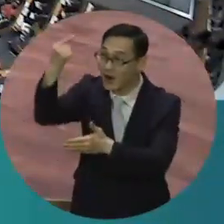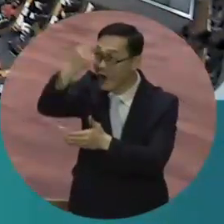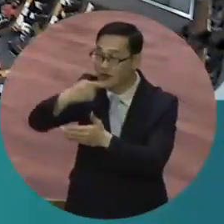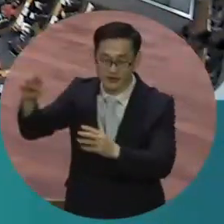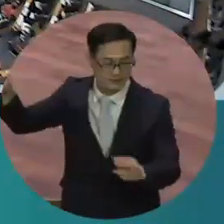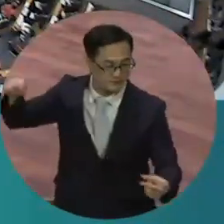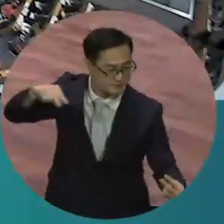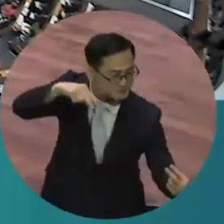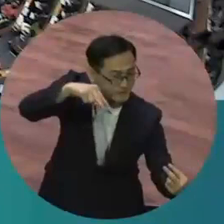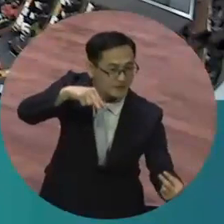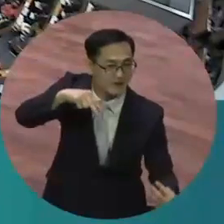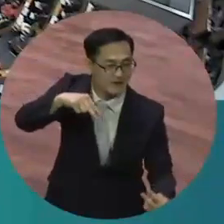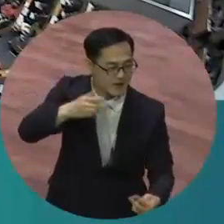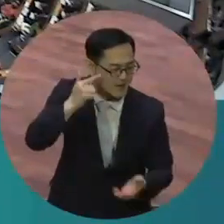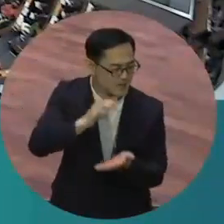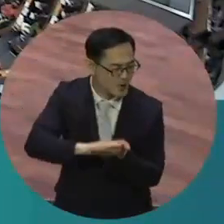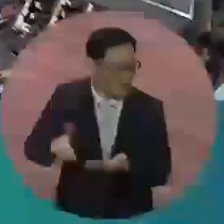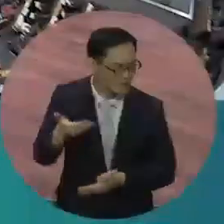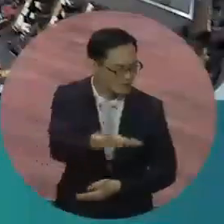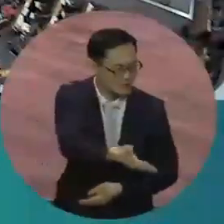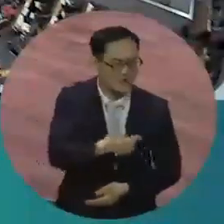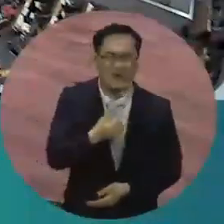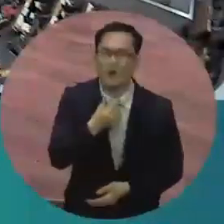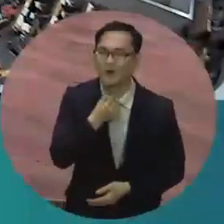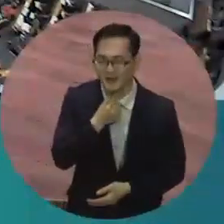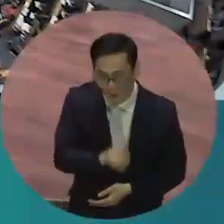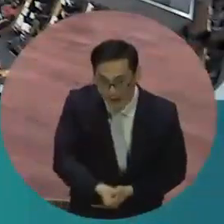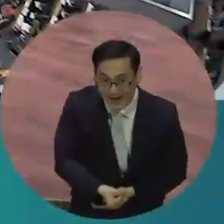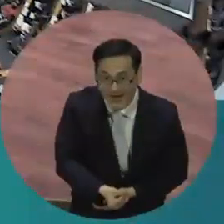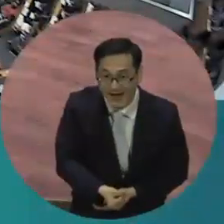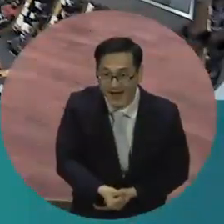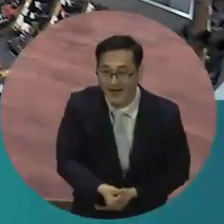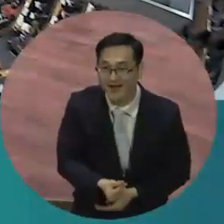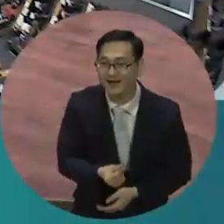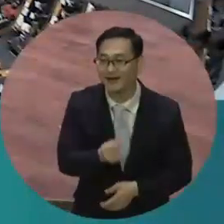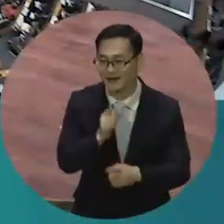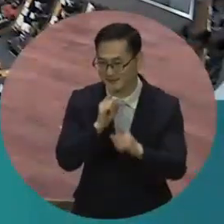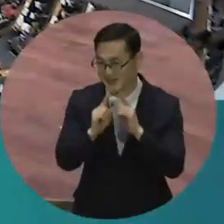내게로 향하여 드사 평강 주시기를 원하노라 하지니라.